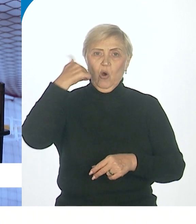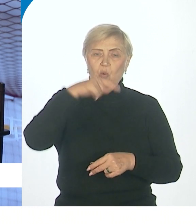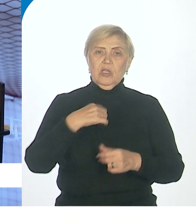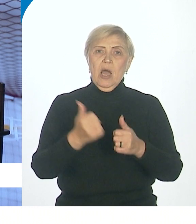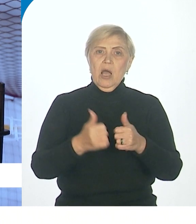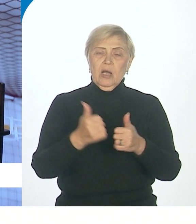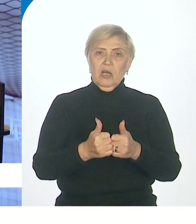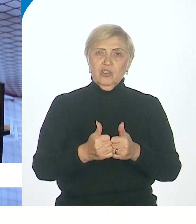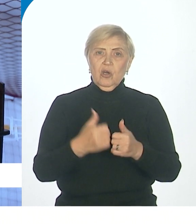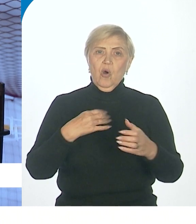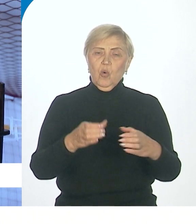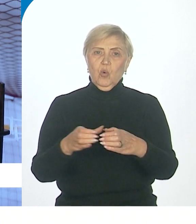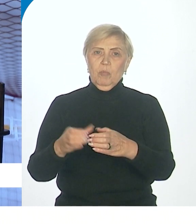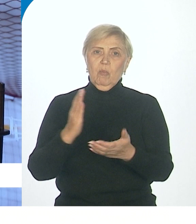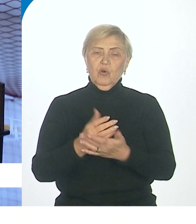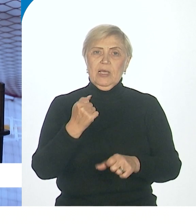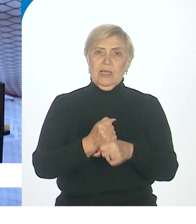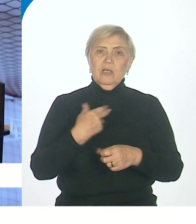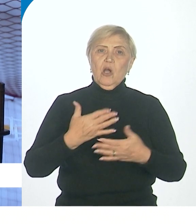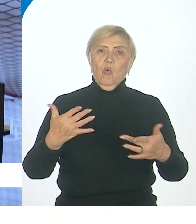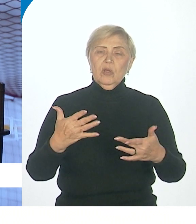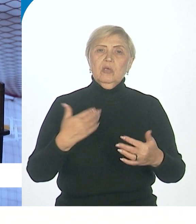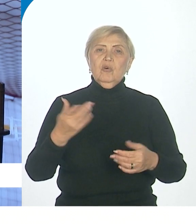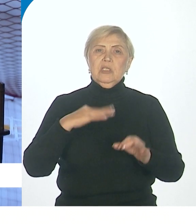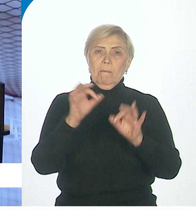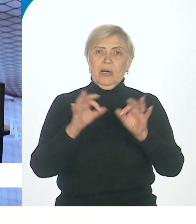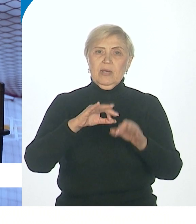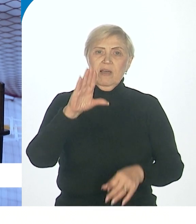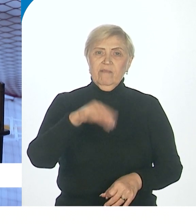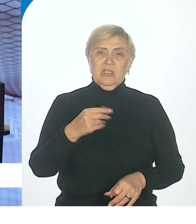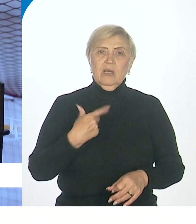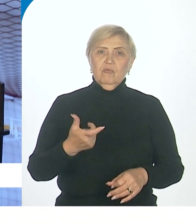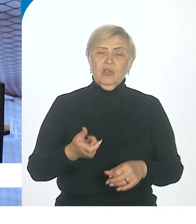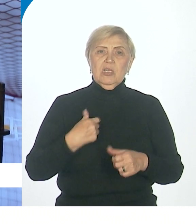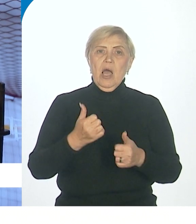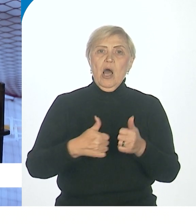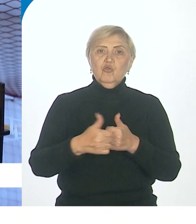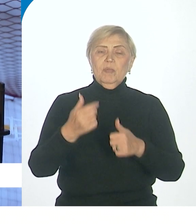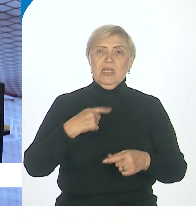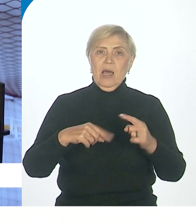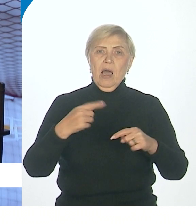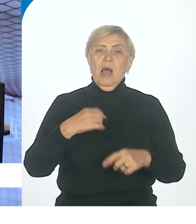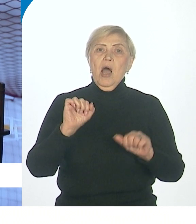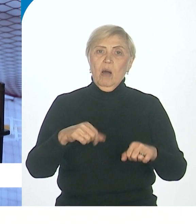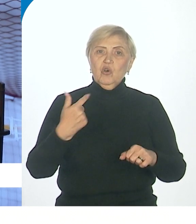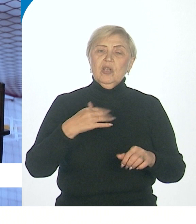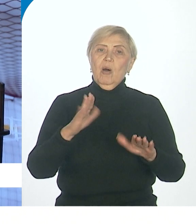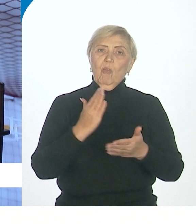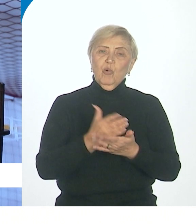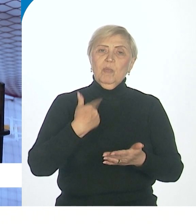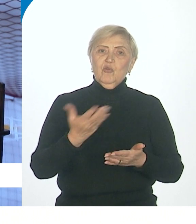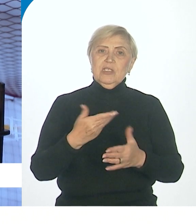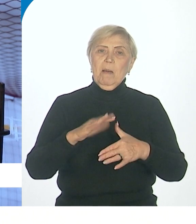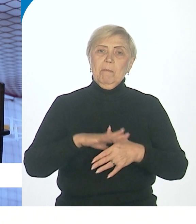какой-то проект по итогу образовательной программы, и все, особенно родители, мужчины, говорят, а можно мы будем помогать нашим